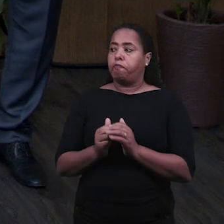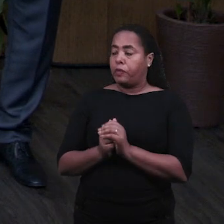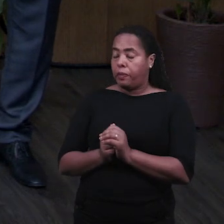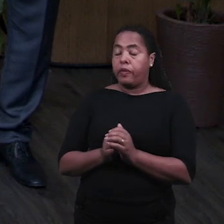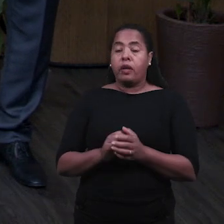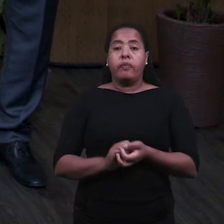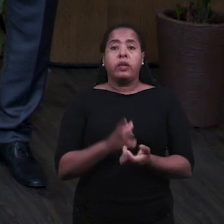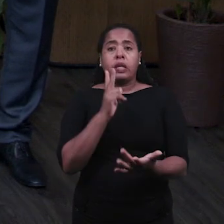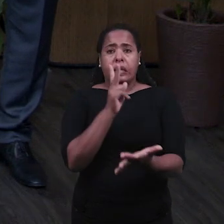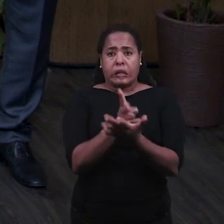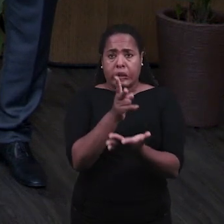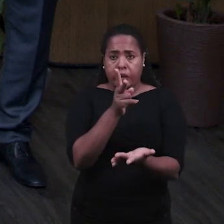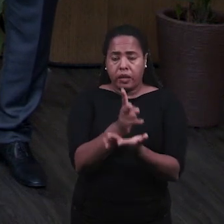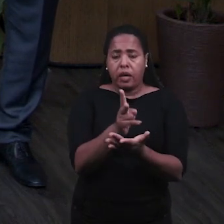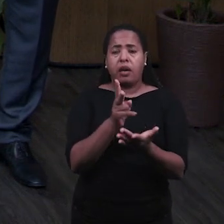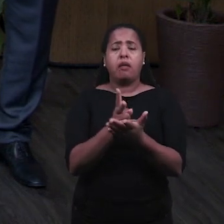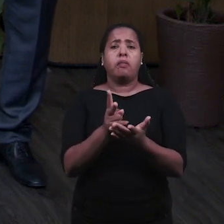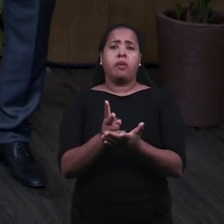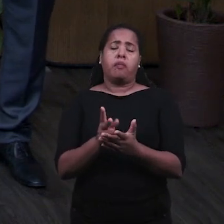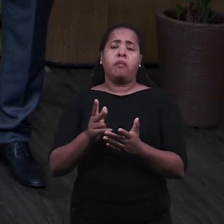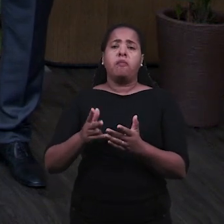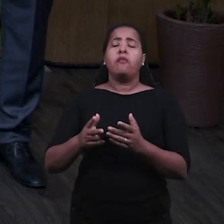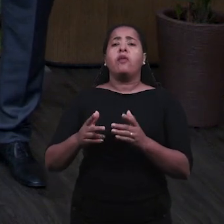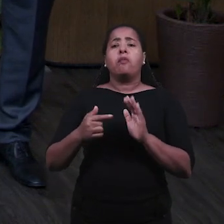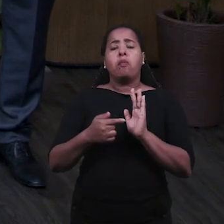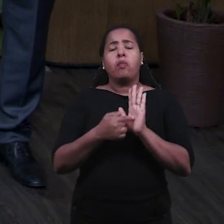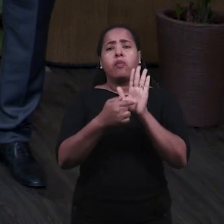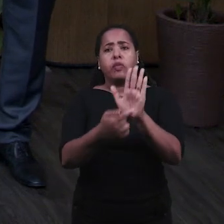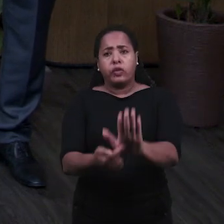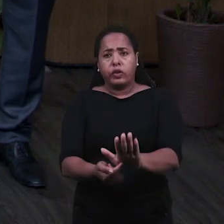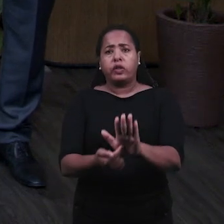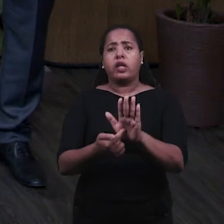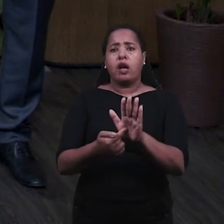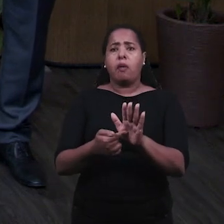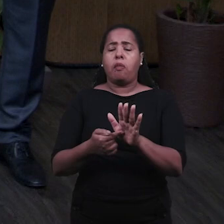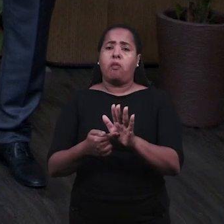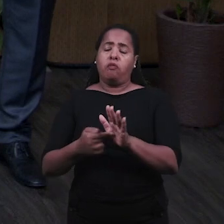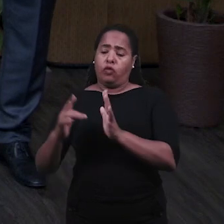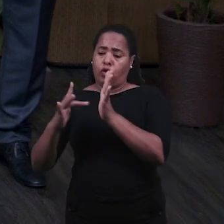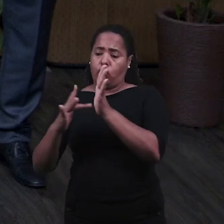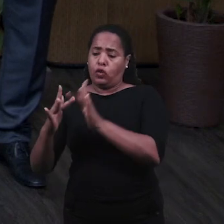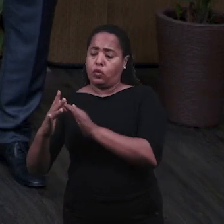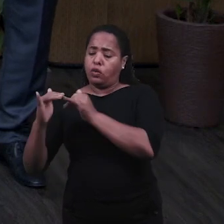Toujours quand nous parlons d'une parabole proférée par le Seigneur Jésus, observez